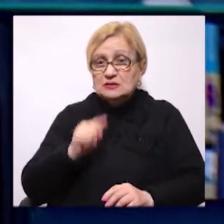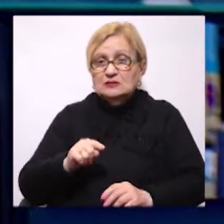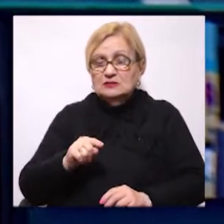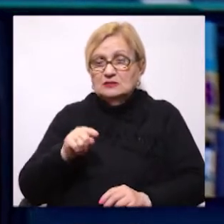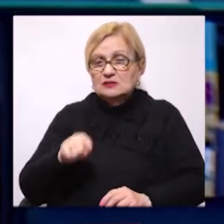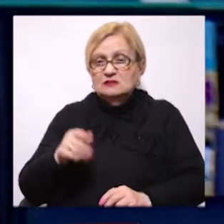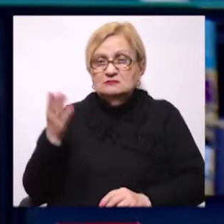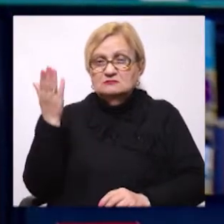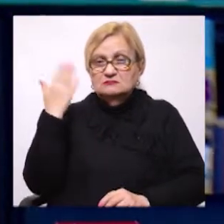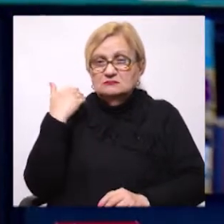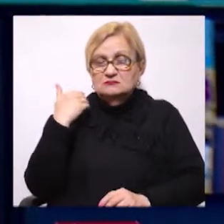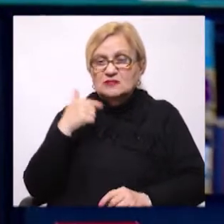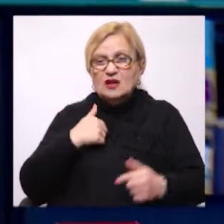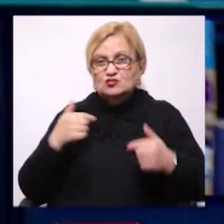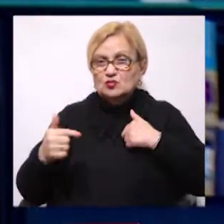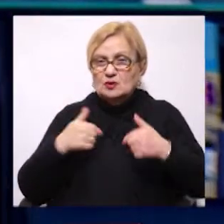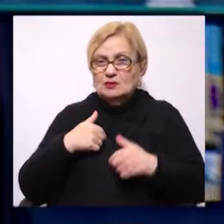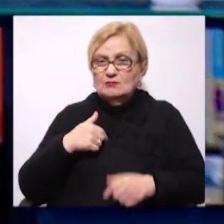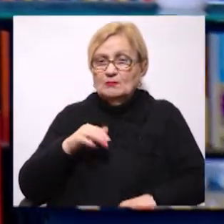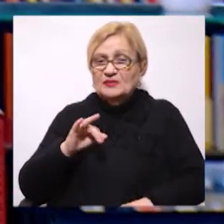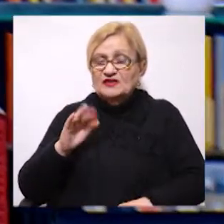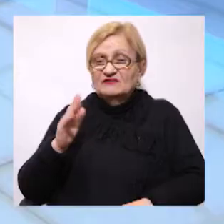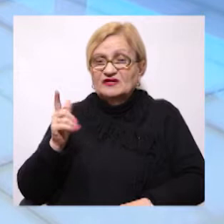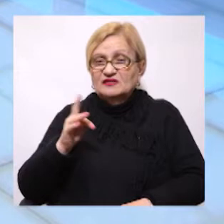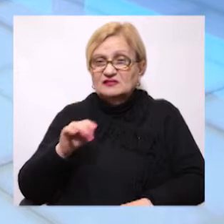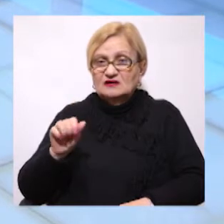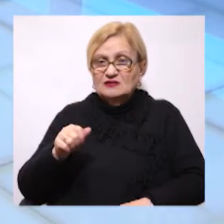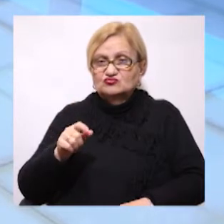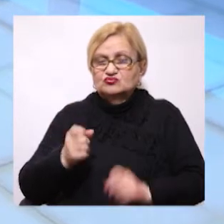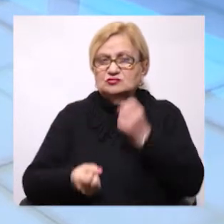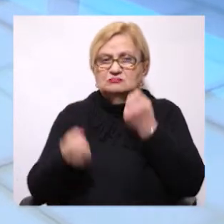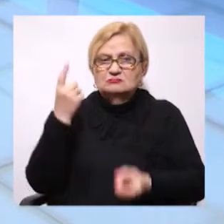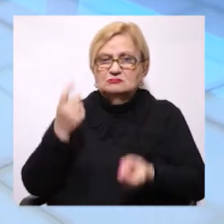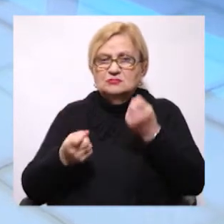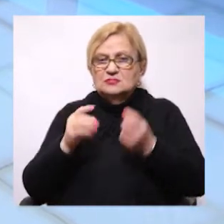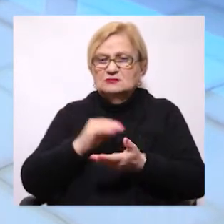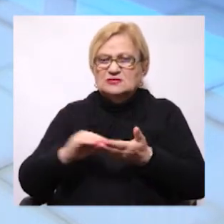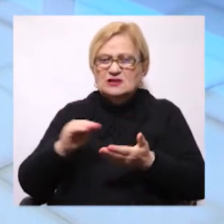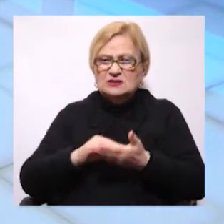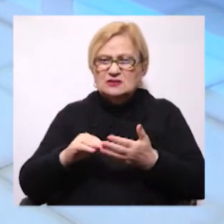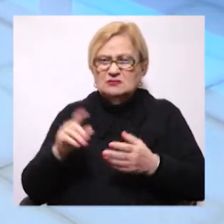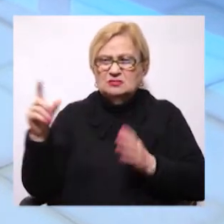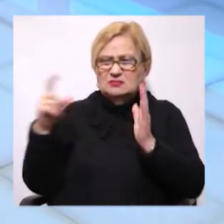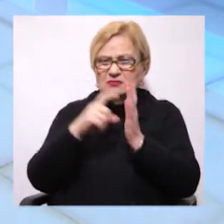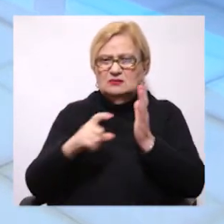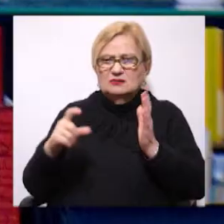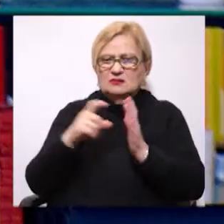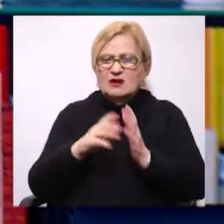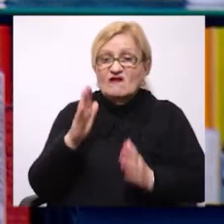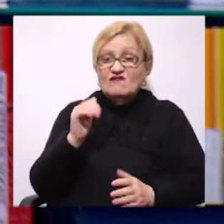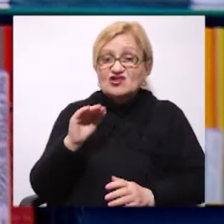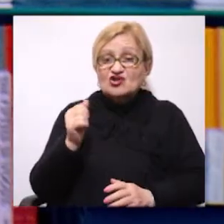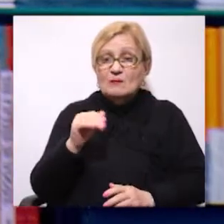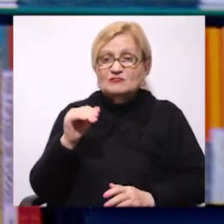ისთვის ქართველებს აწუხებდათ. ივერიაში ჩნდებოდნენ ისეთი მწერლების ტექსტები, როგორებიც იყვნენ ვაჟა-ფშაველა,